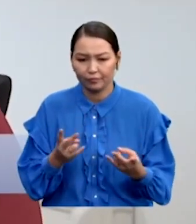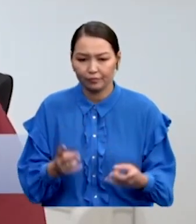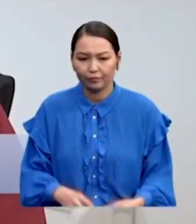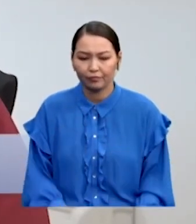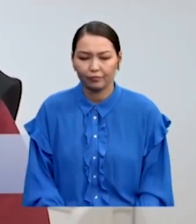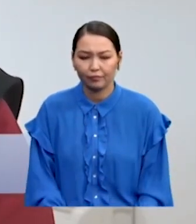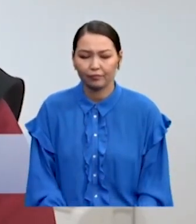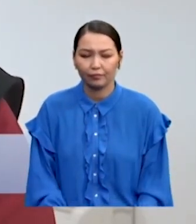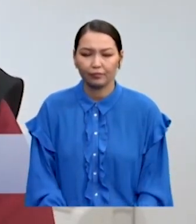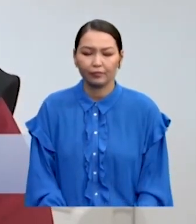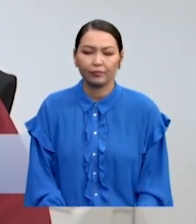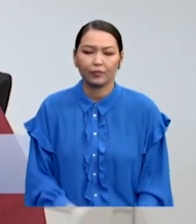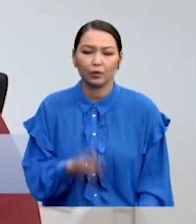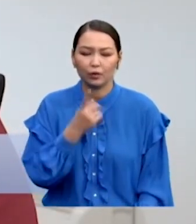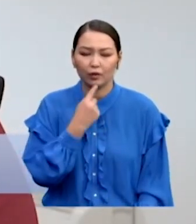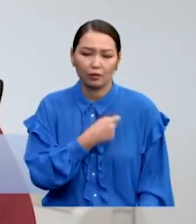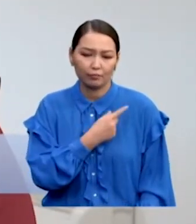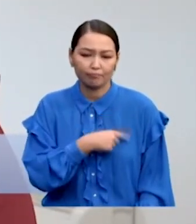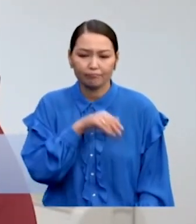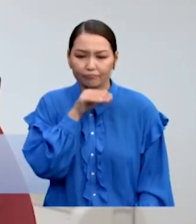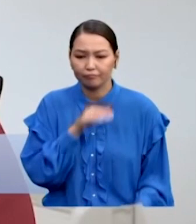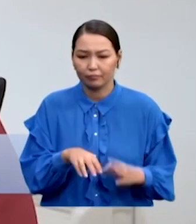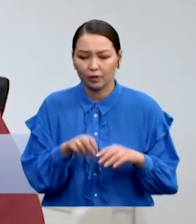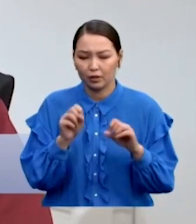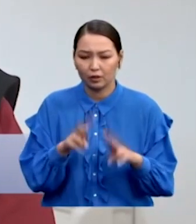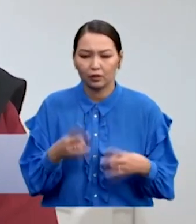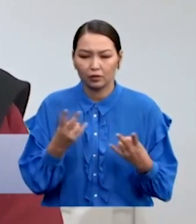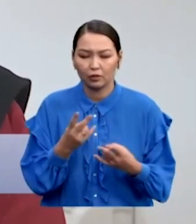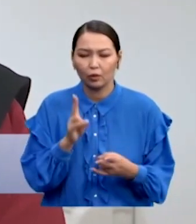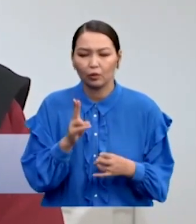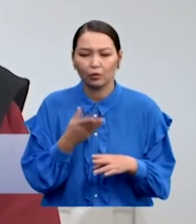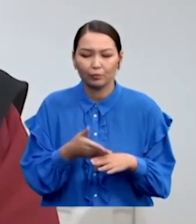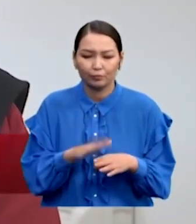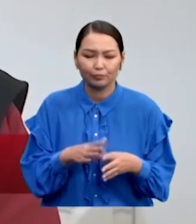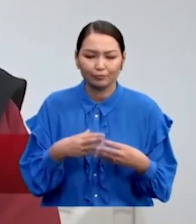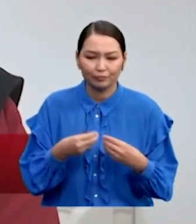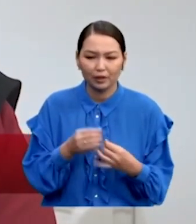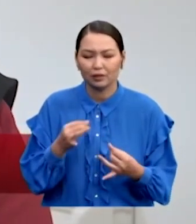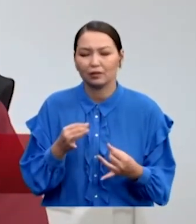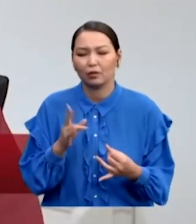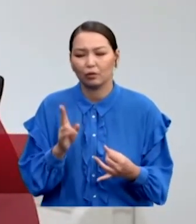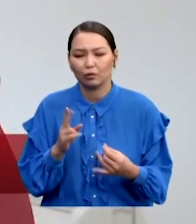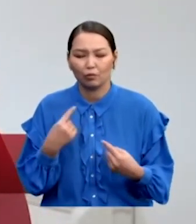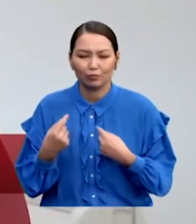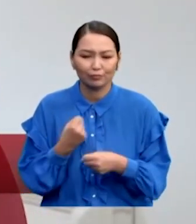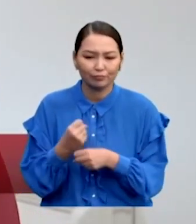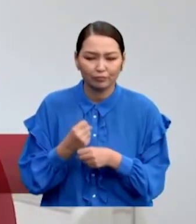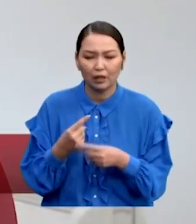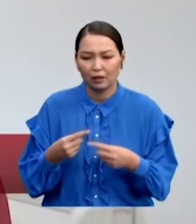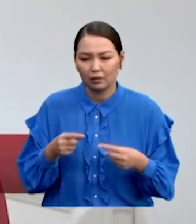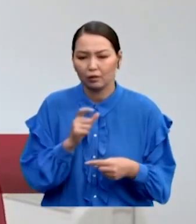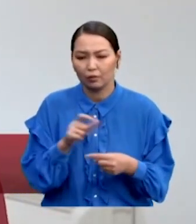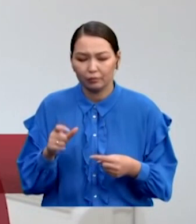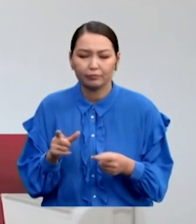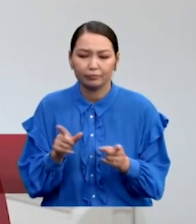әлеуметтік қызметкер дипломы бар білікті маман болуы керек. Ол әлеуметтік осал топтармен зорлық-зомбылықты бастан өткерген адамдармен жұмыс істейді. Сол